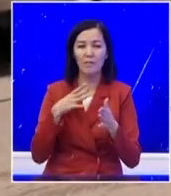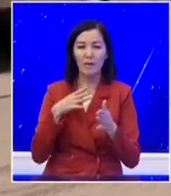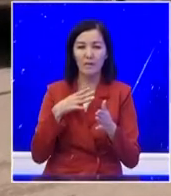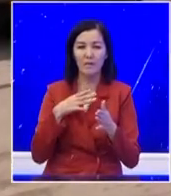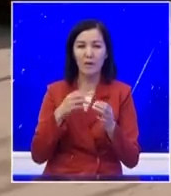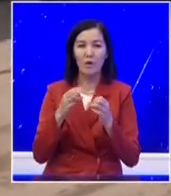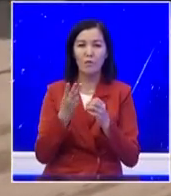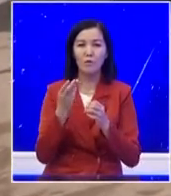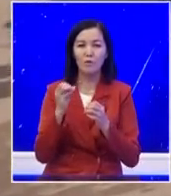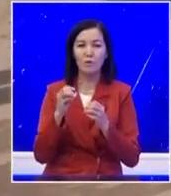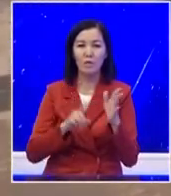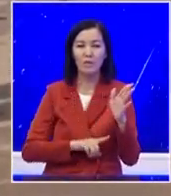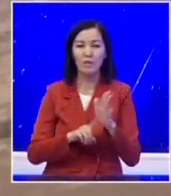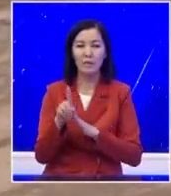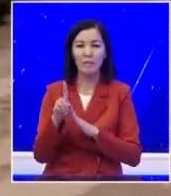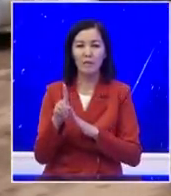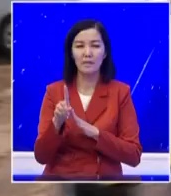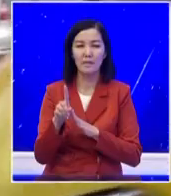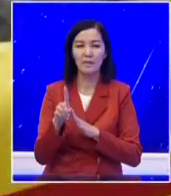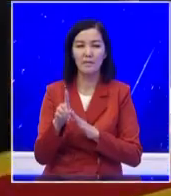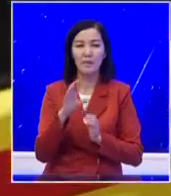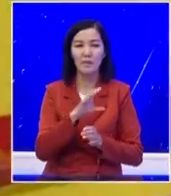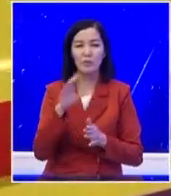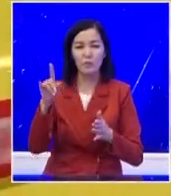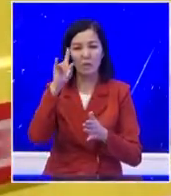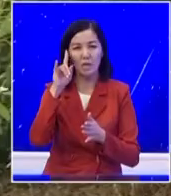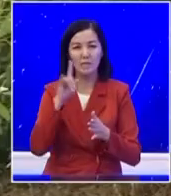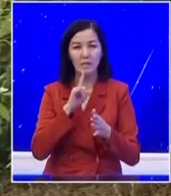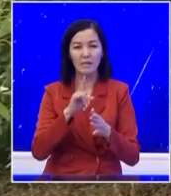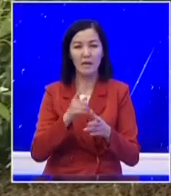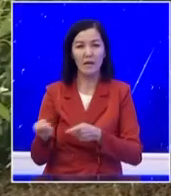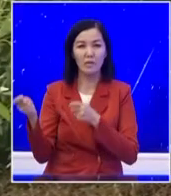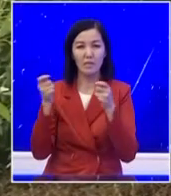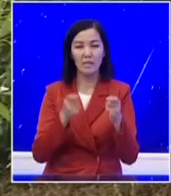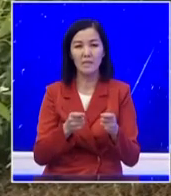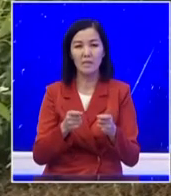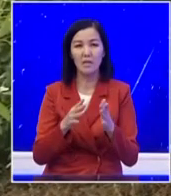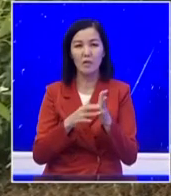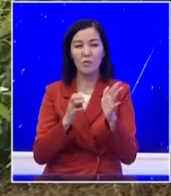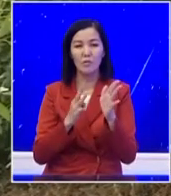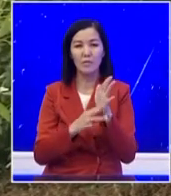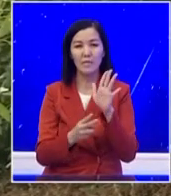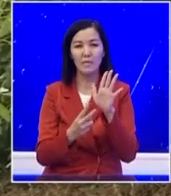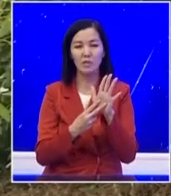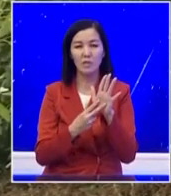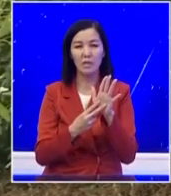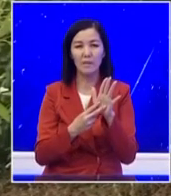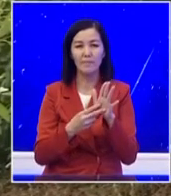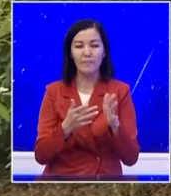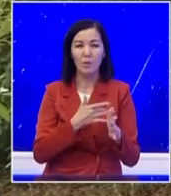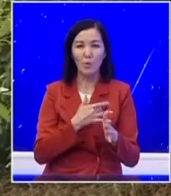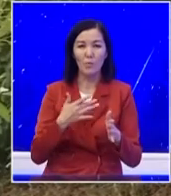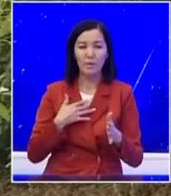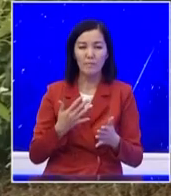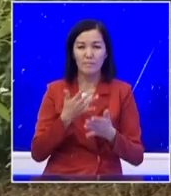14-ші шілдеде Нұрсұлтанға, 18-і солтүстік Қазақстанға жеткізіледі. Қосымша 987 өкпені жасанды желдету